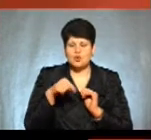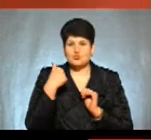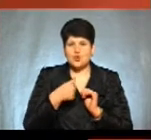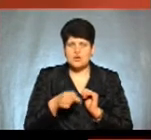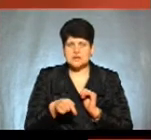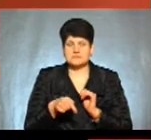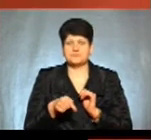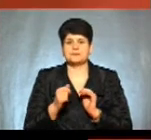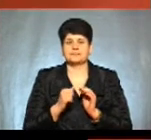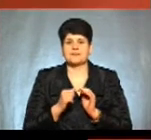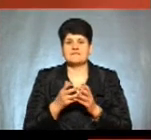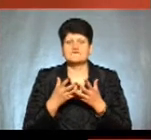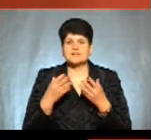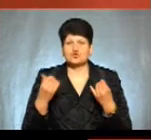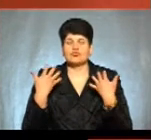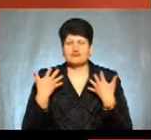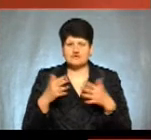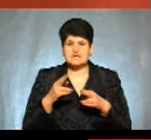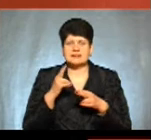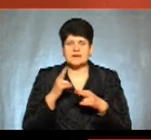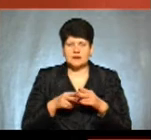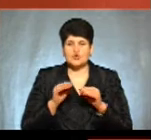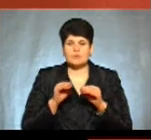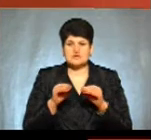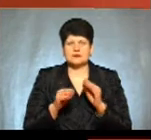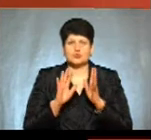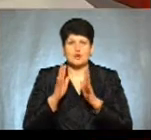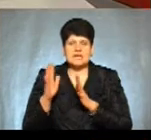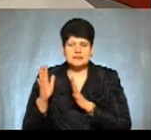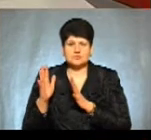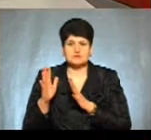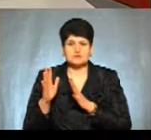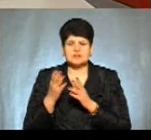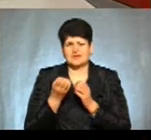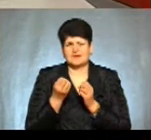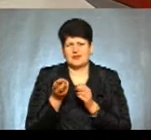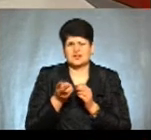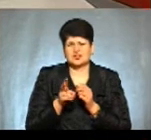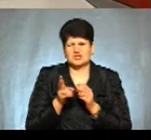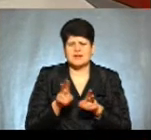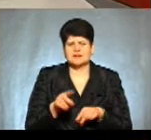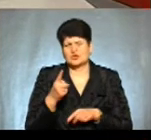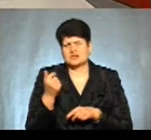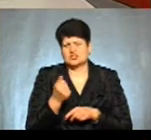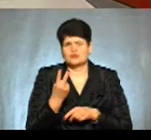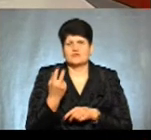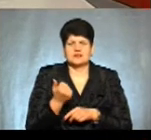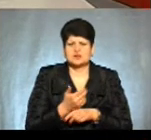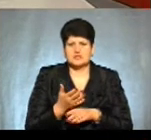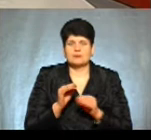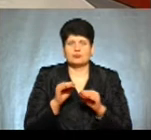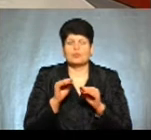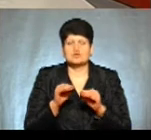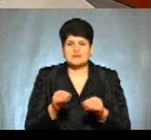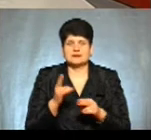році весною ми вже практично завершуємо посадку лісу. Буквально залишається ще тиждень-два максимум, і посадка